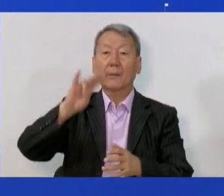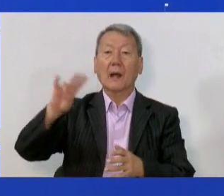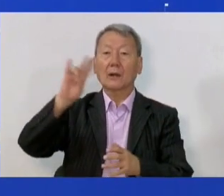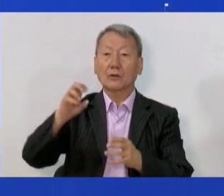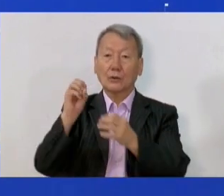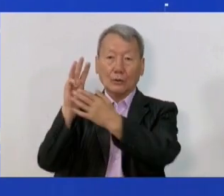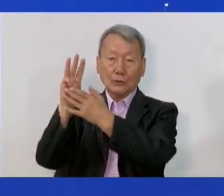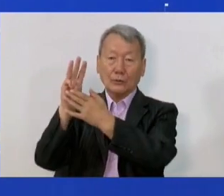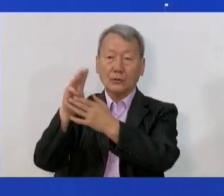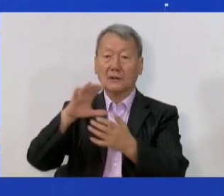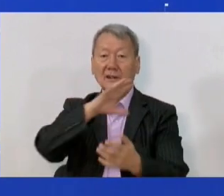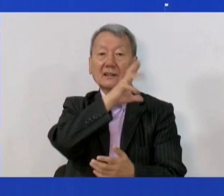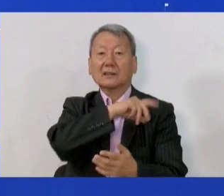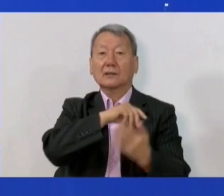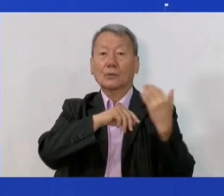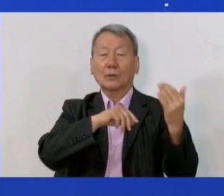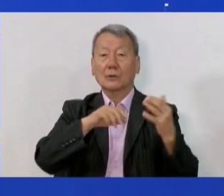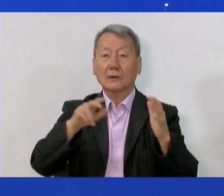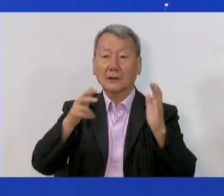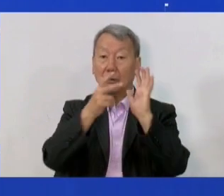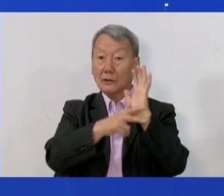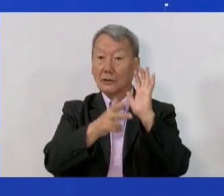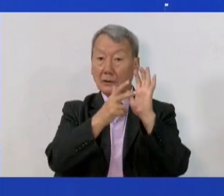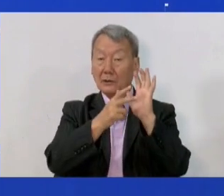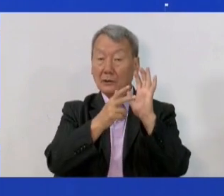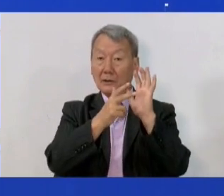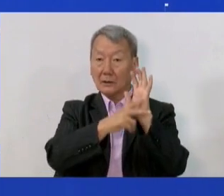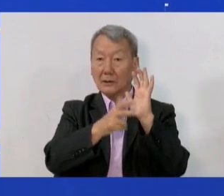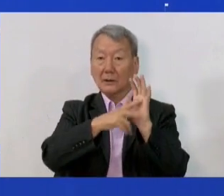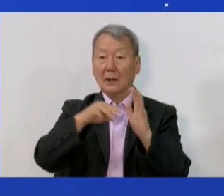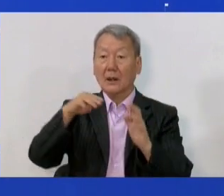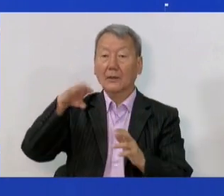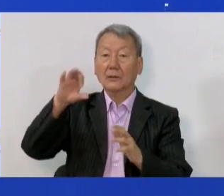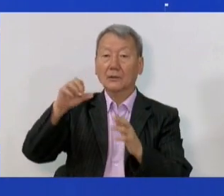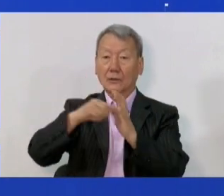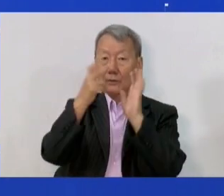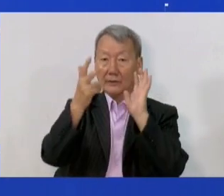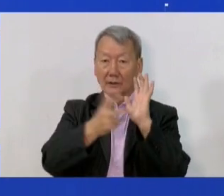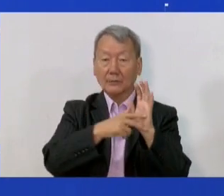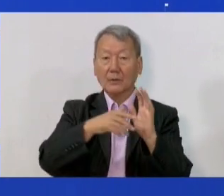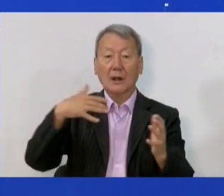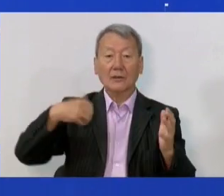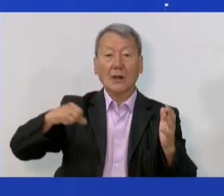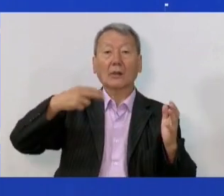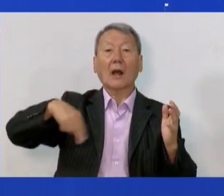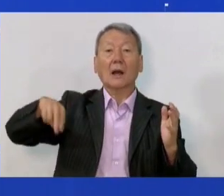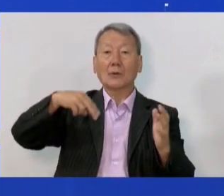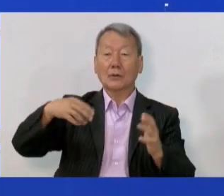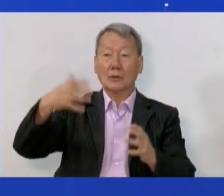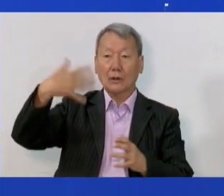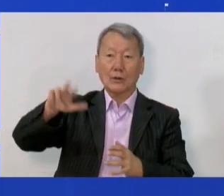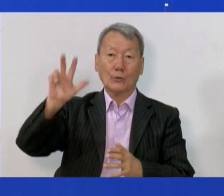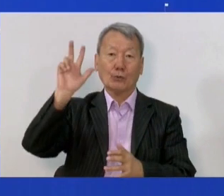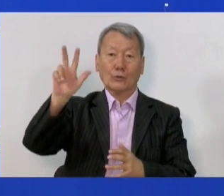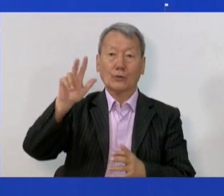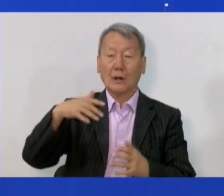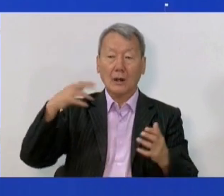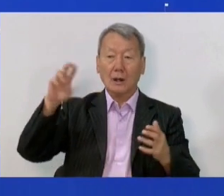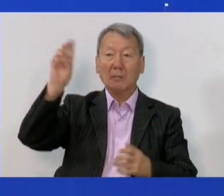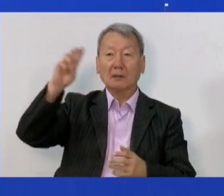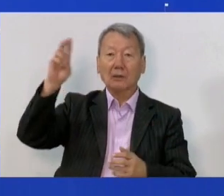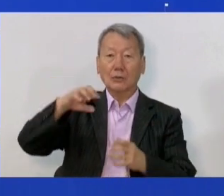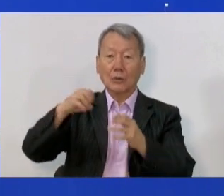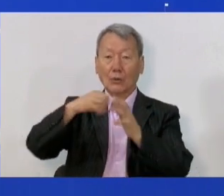облысында 13, Үсық көл облысында 80, Талас облысында 18, Джалабат облысында 53, Баткен